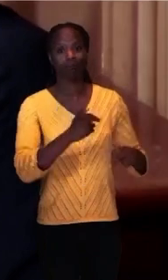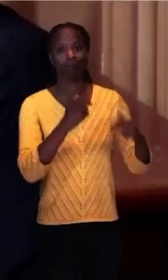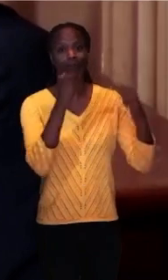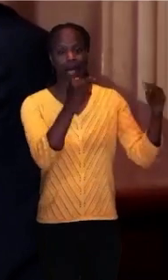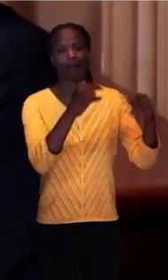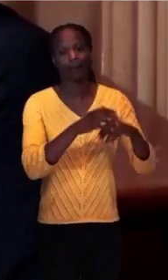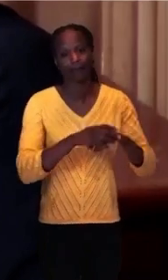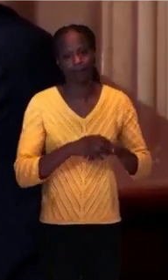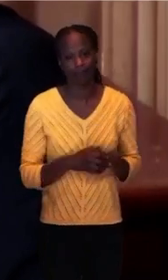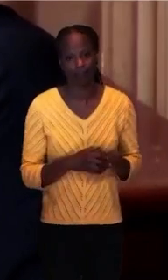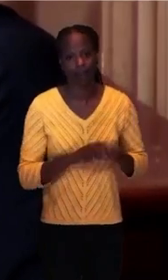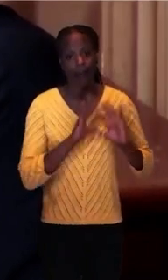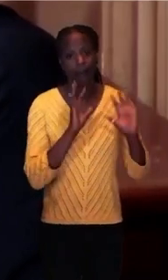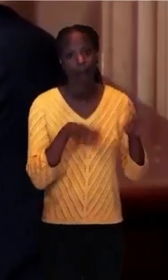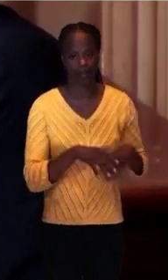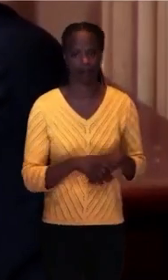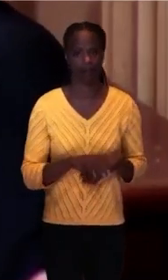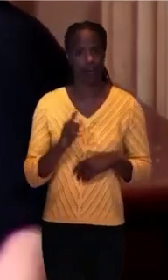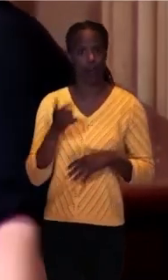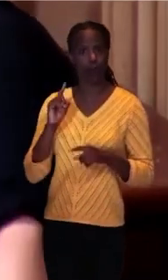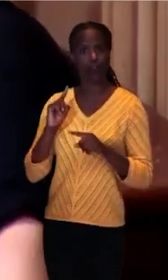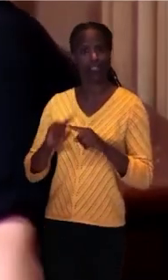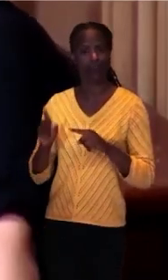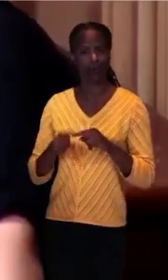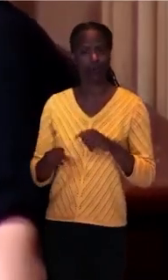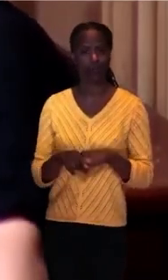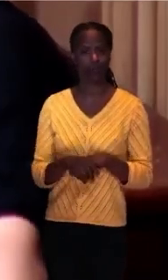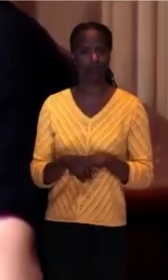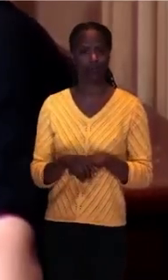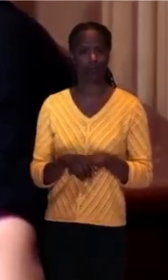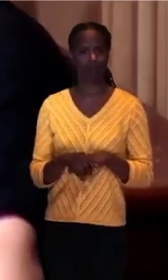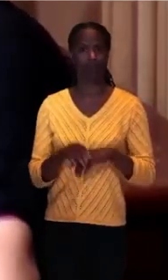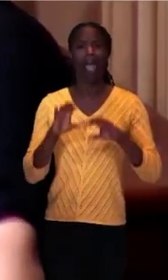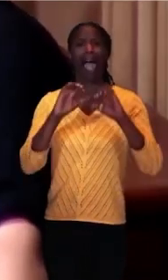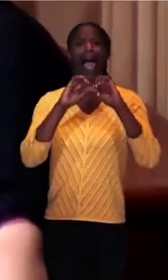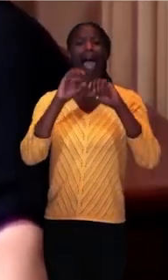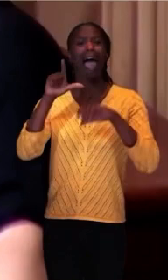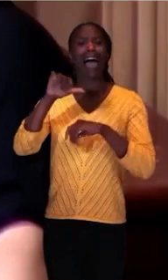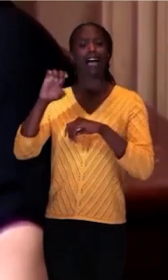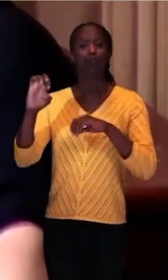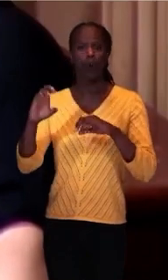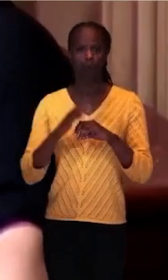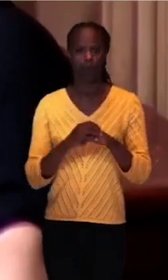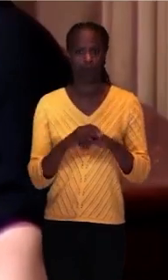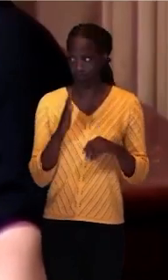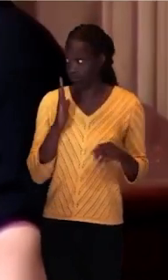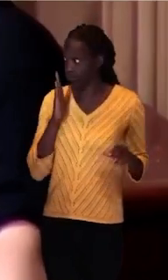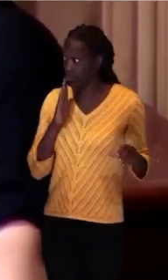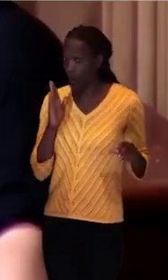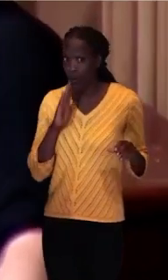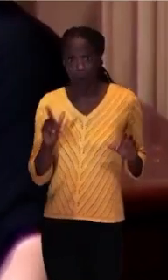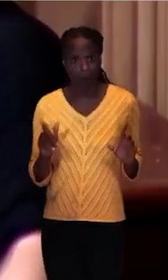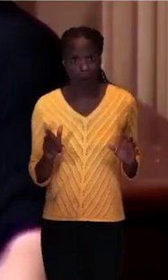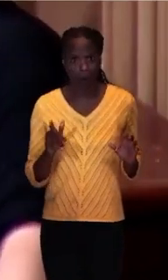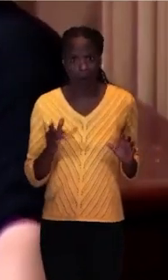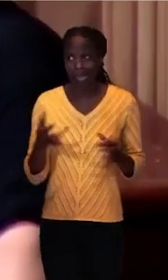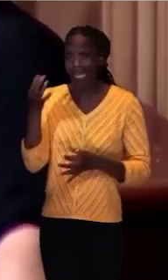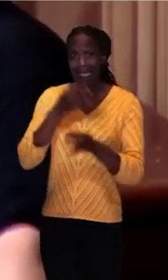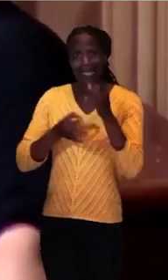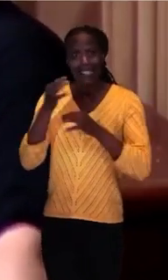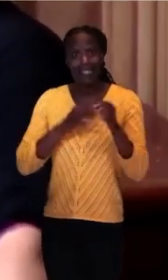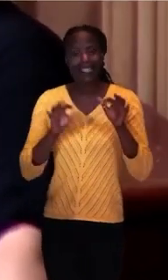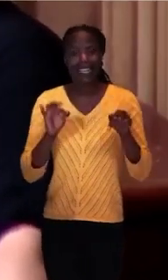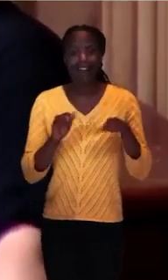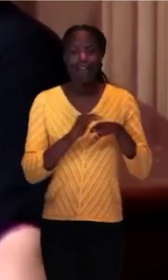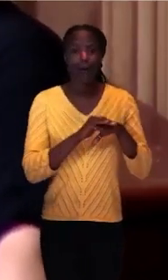Vous en disposez beaucoup, mais tant mieux, mais encore heureux, j'ai envie de vous dire. Vous prenez une politique de mobilité douce et de report modal. Évidemment, vous